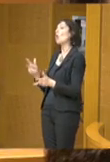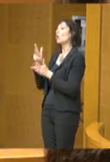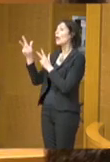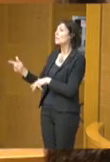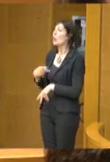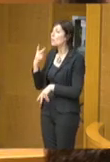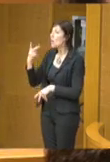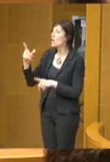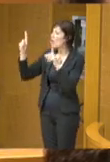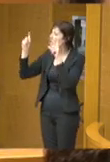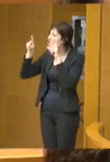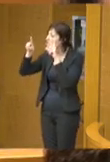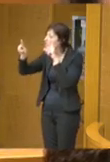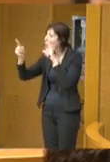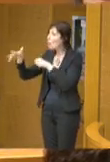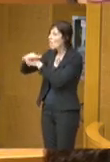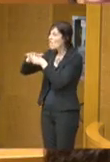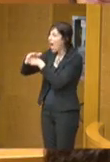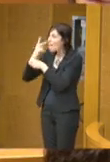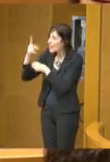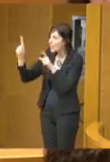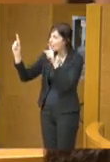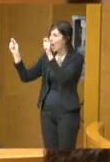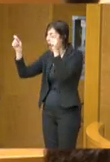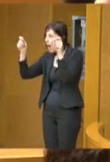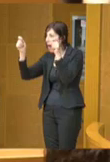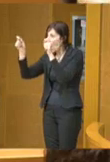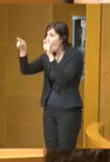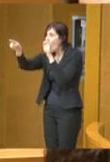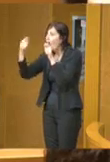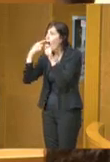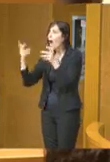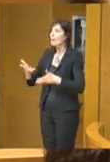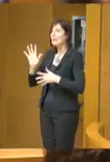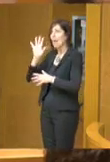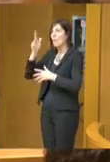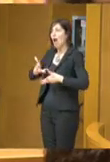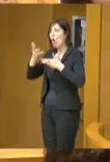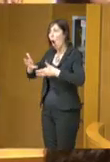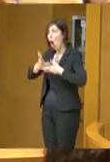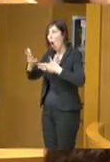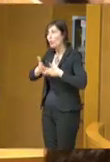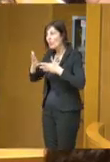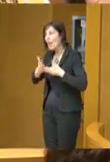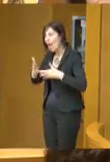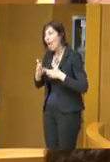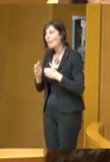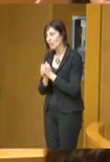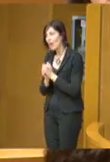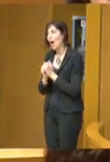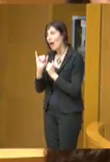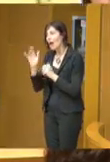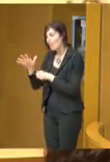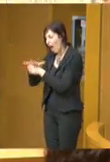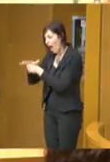famiglia, il volto lo vedete, ride, è contenta assieme alla scuola, al sindaco e all'insegnante, è